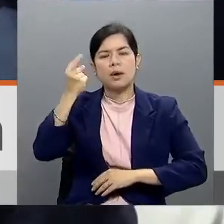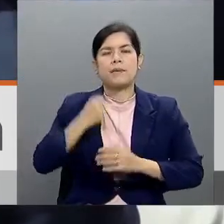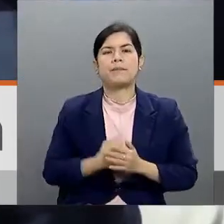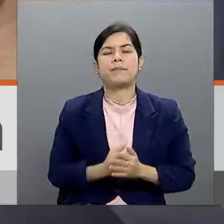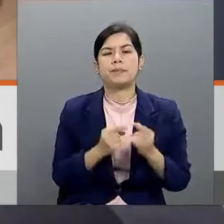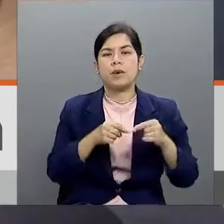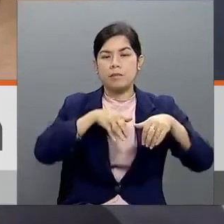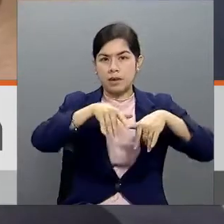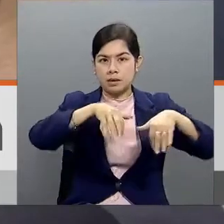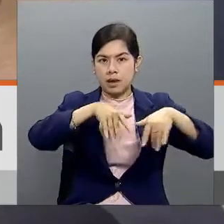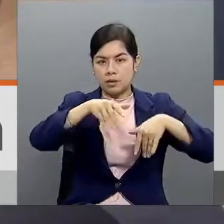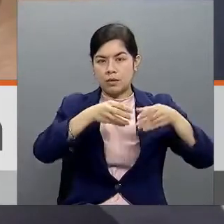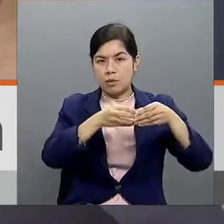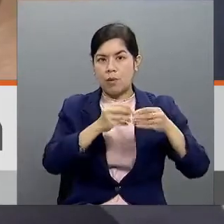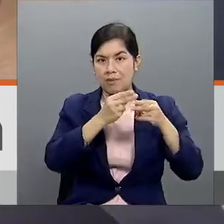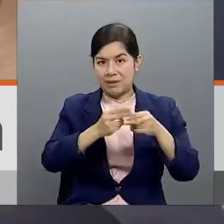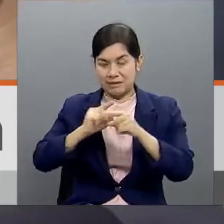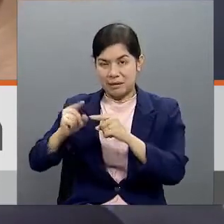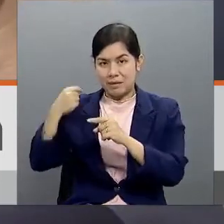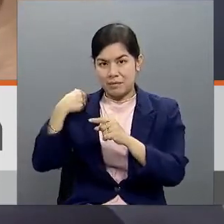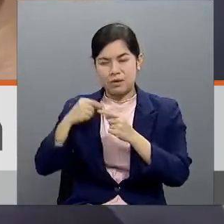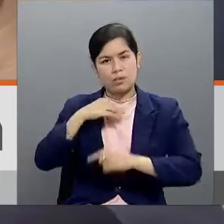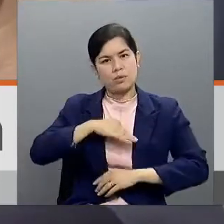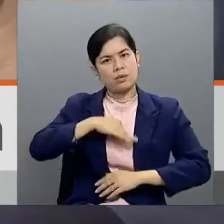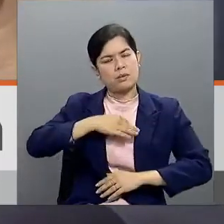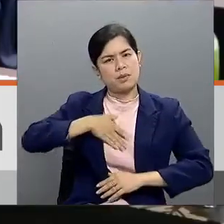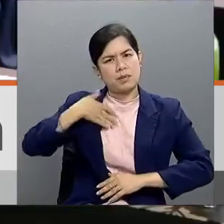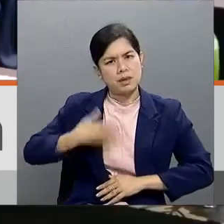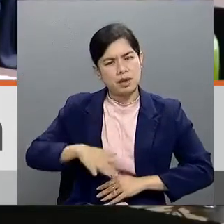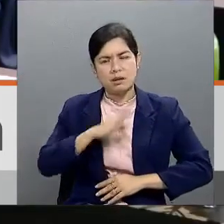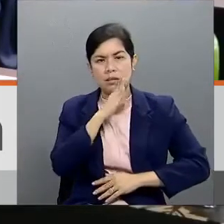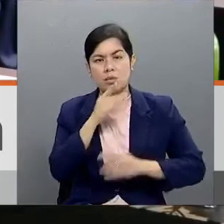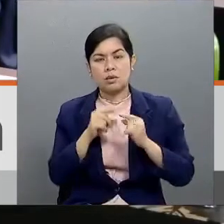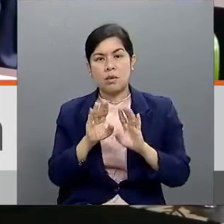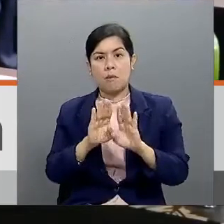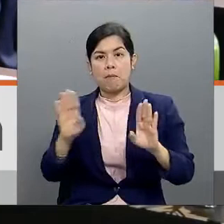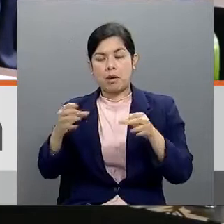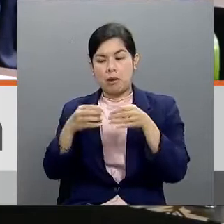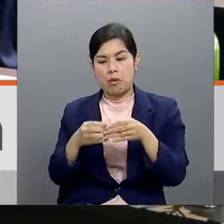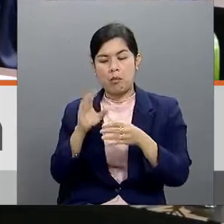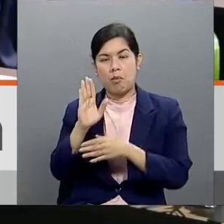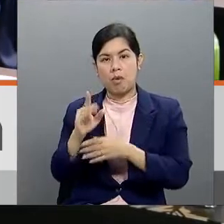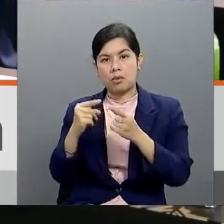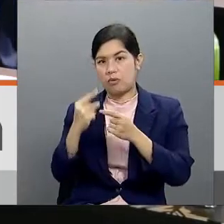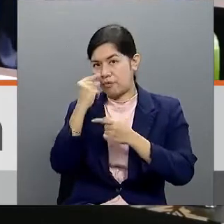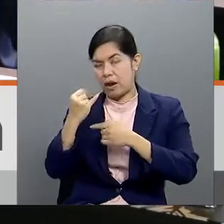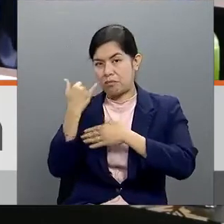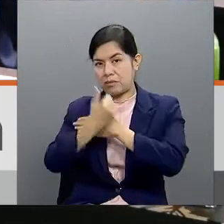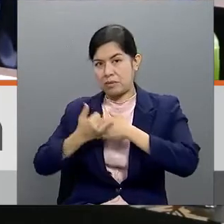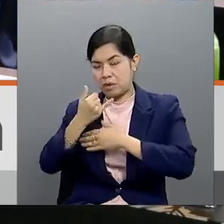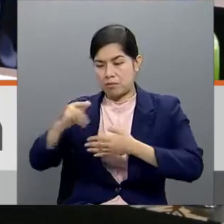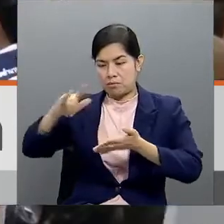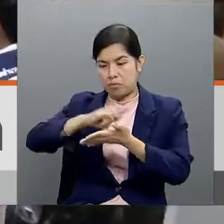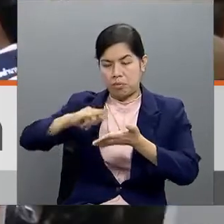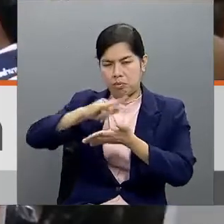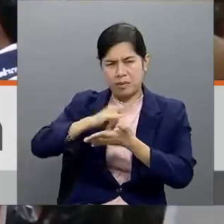ที่ยังคงมีความกังวลเรื่องความปลอดภัยหากเปิดรับนักท่องเที่ยวต่างชาติโดยยำกับภาคเอกชนว่าขอให้มั่นใจกับ